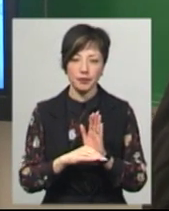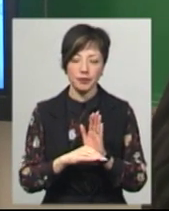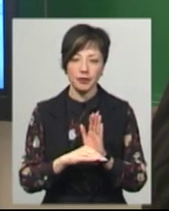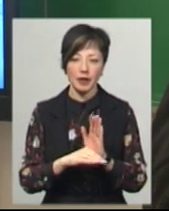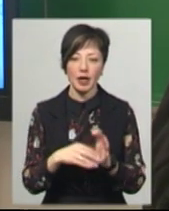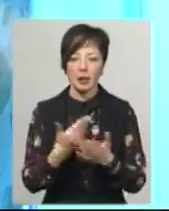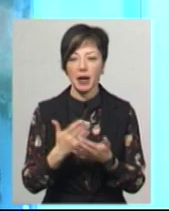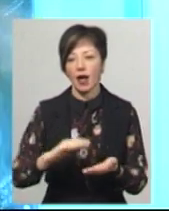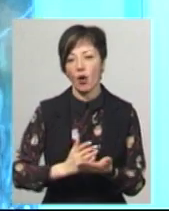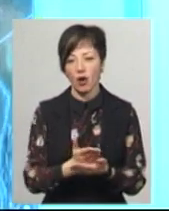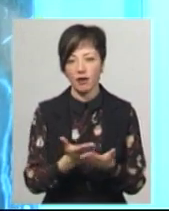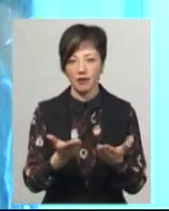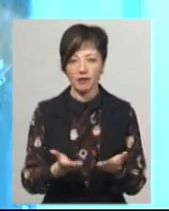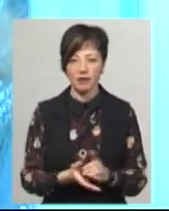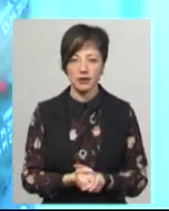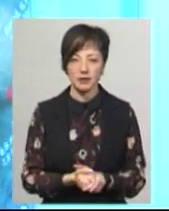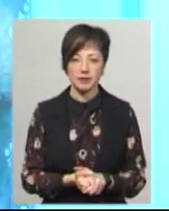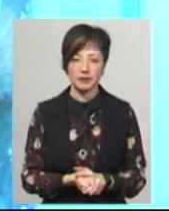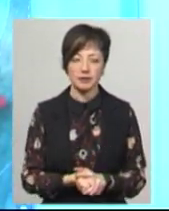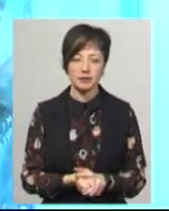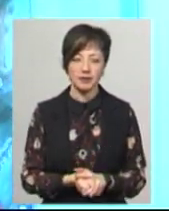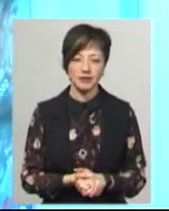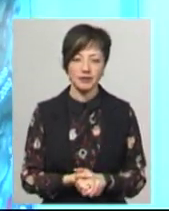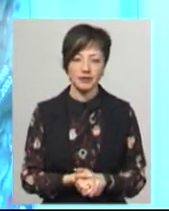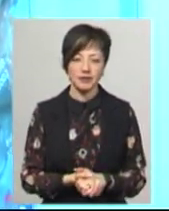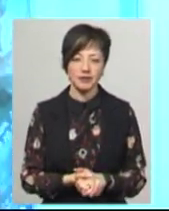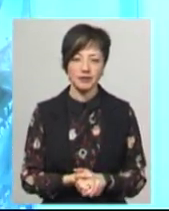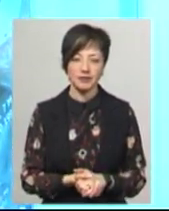Наприклад, з географії. 3D можна